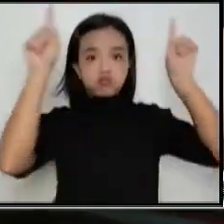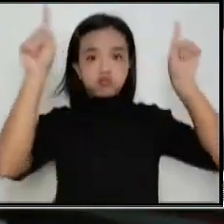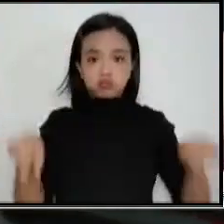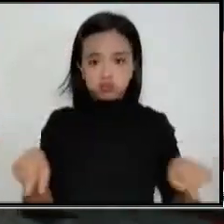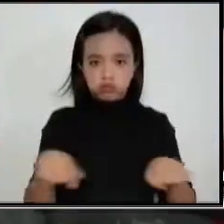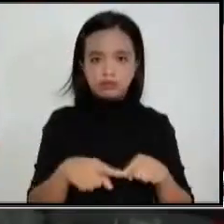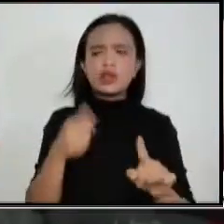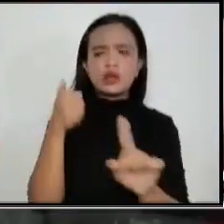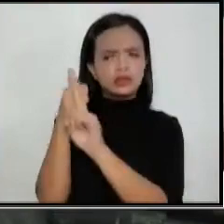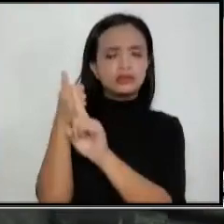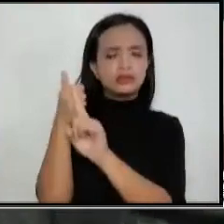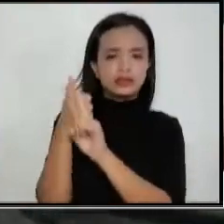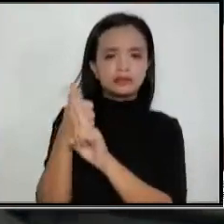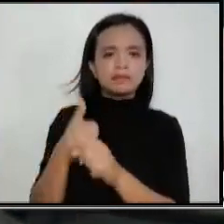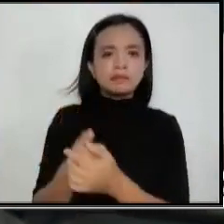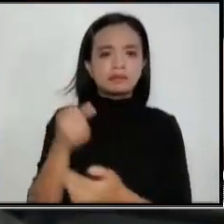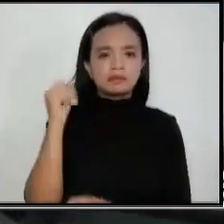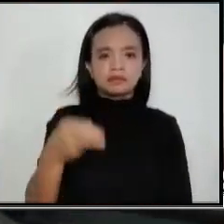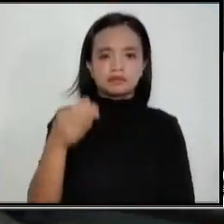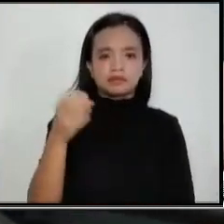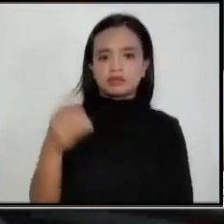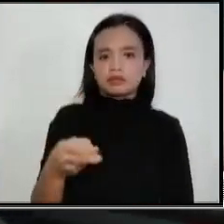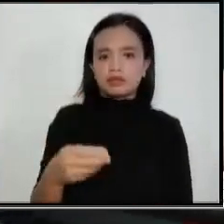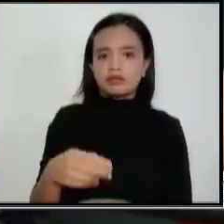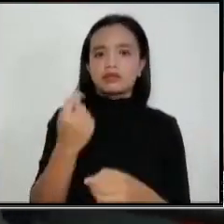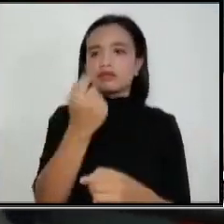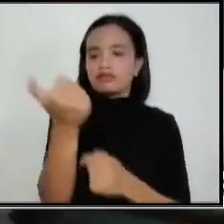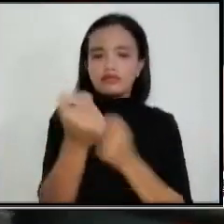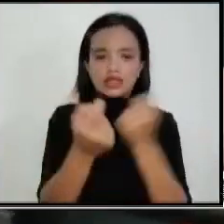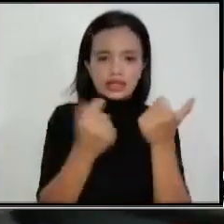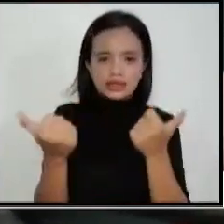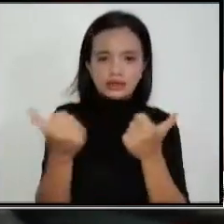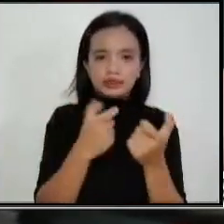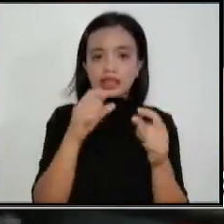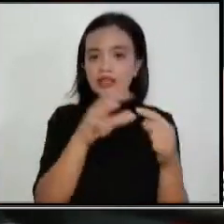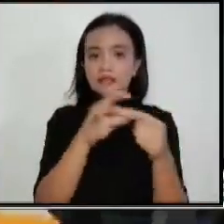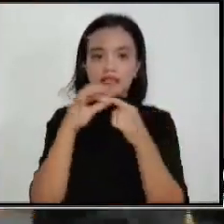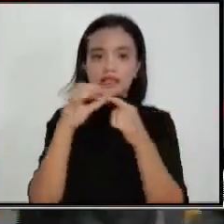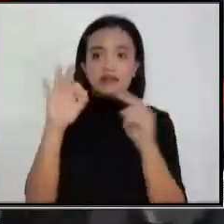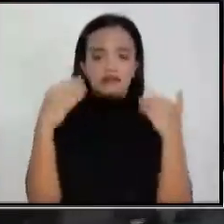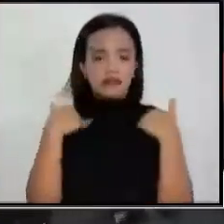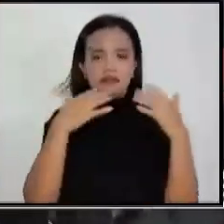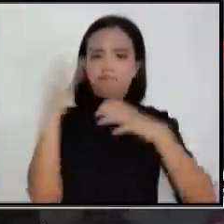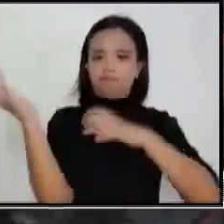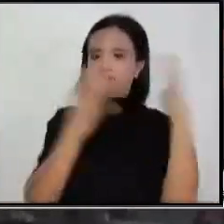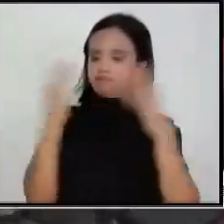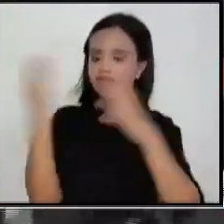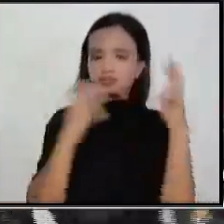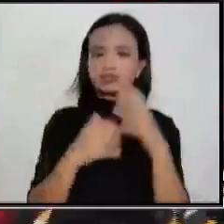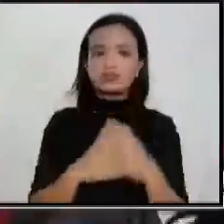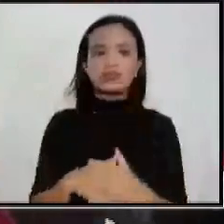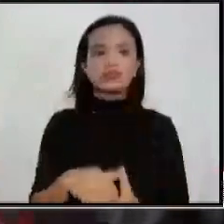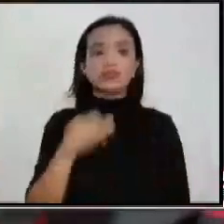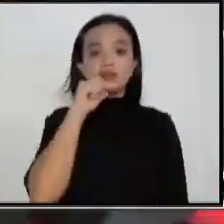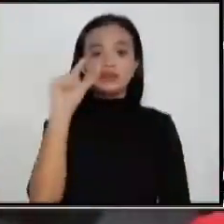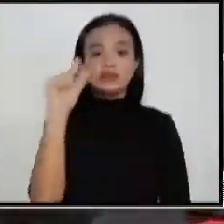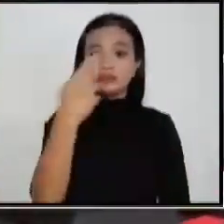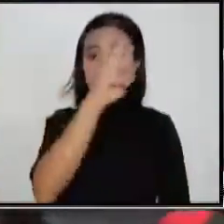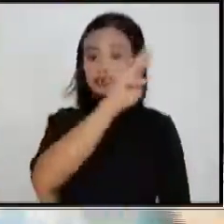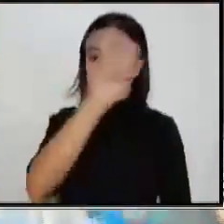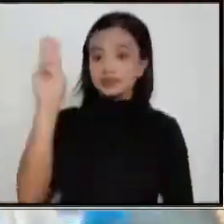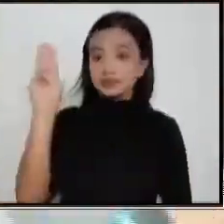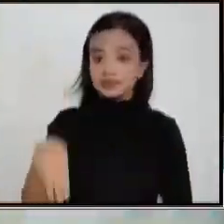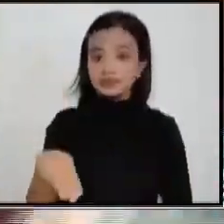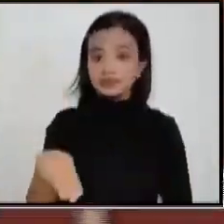yan, ipinag-uutos po nilang itiklop, lalong-lalo na pag may mga paratong na bagyo. Bukod sa Metro Manila, ay nakahanda